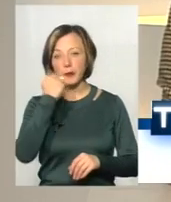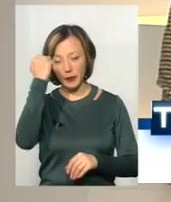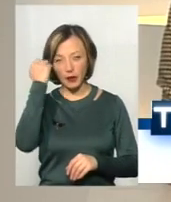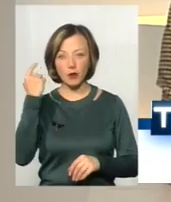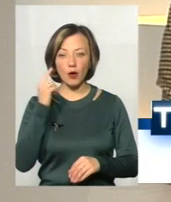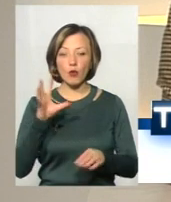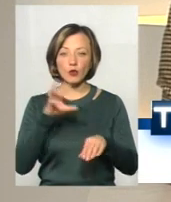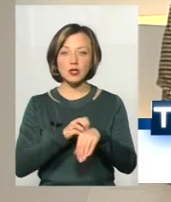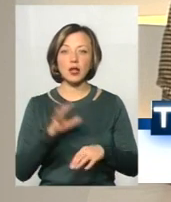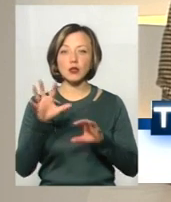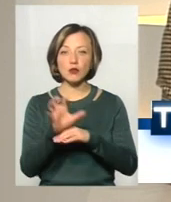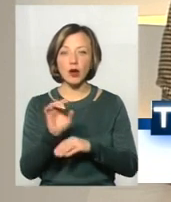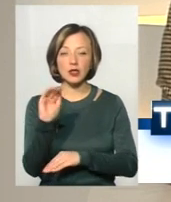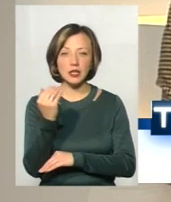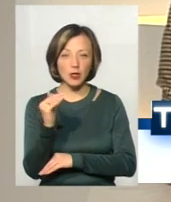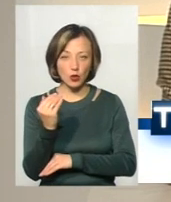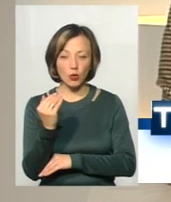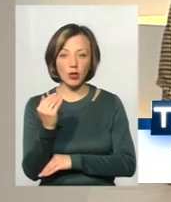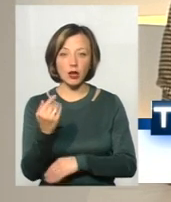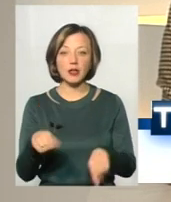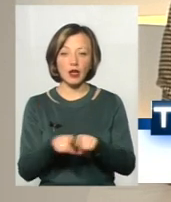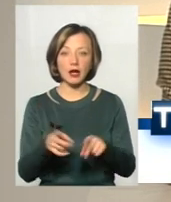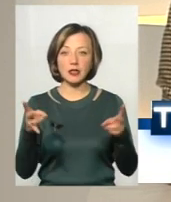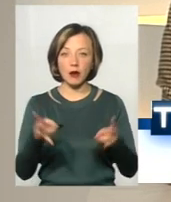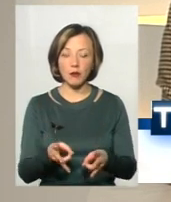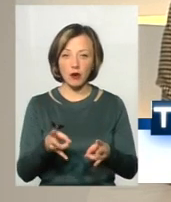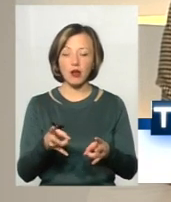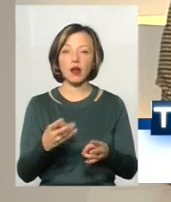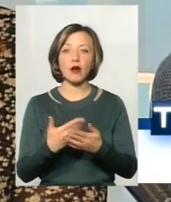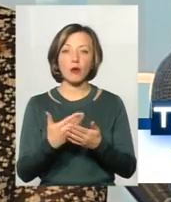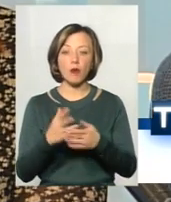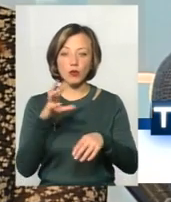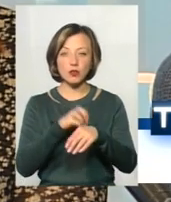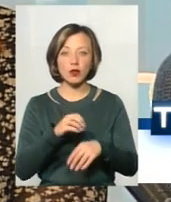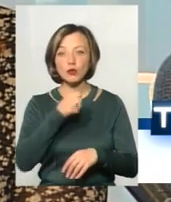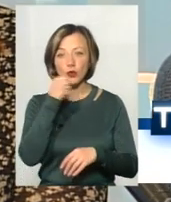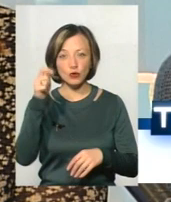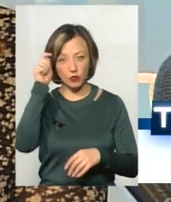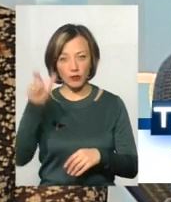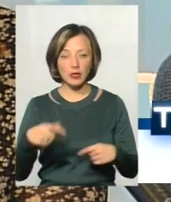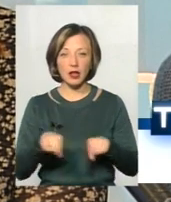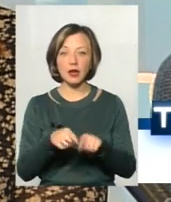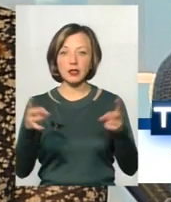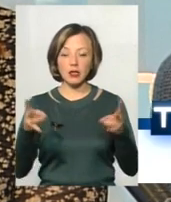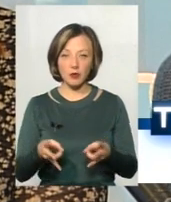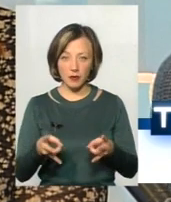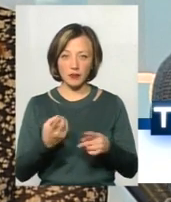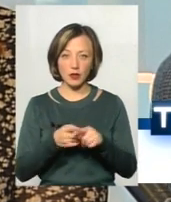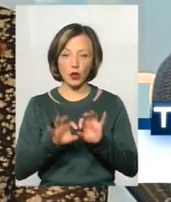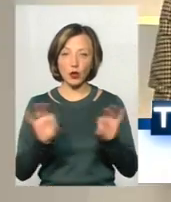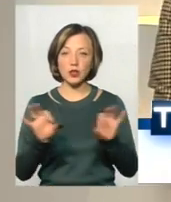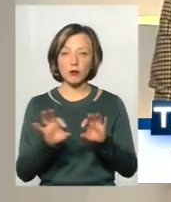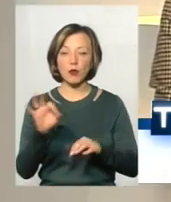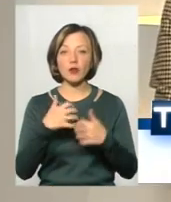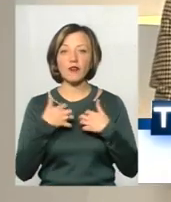почули. Покусала собака дитину, так і треба. Покусала зрослого чоловіка, так і треба. Ви там розказуєте про